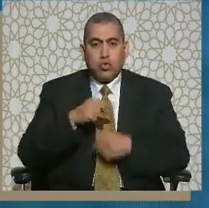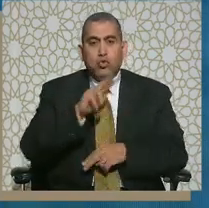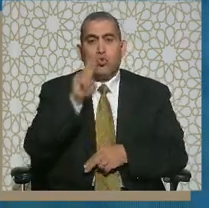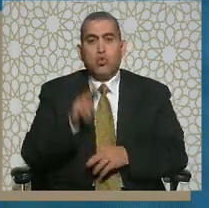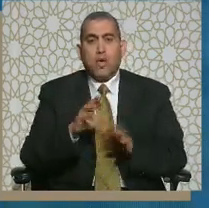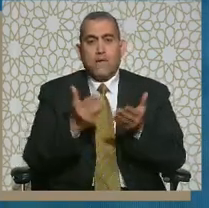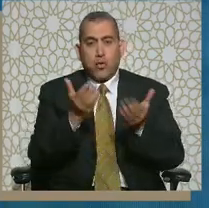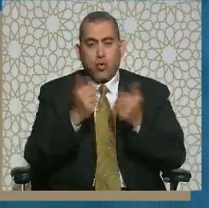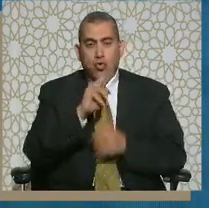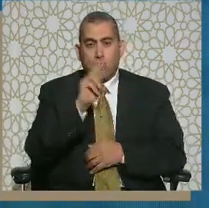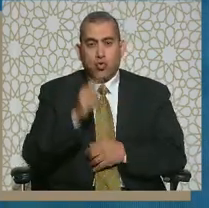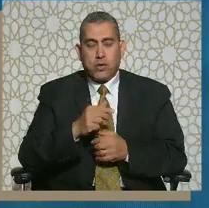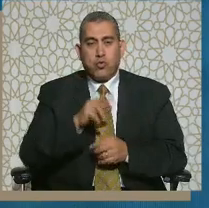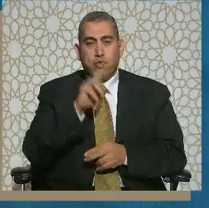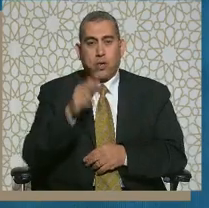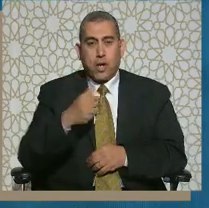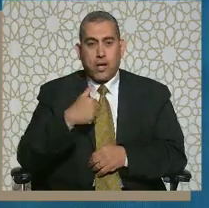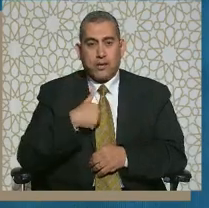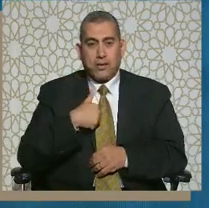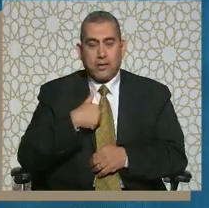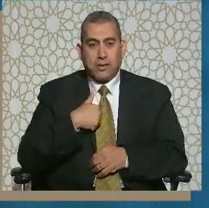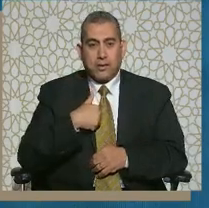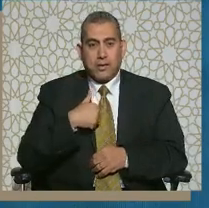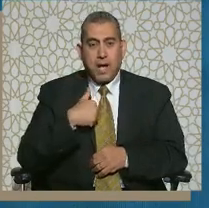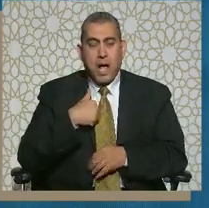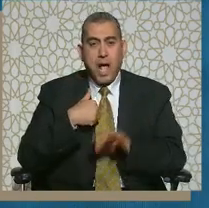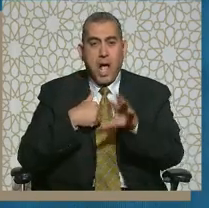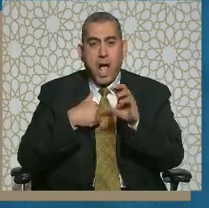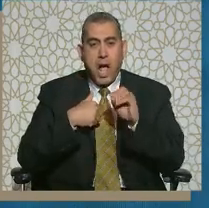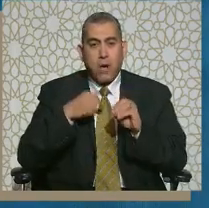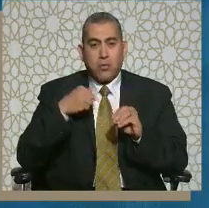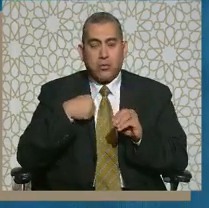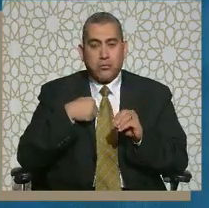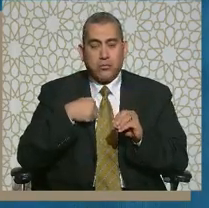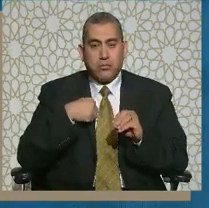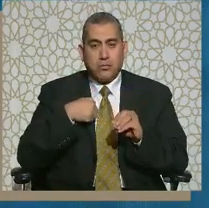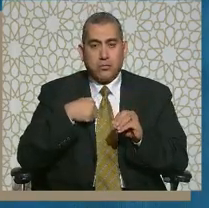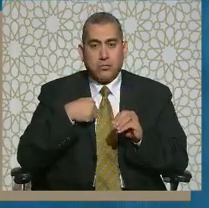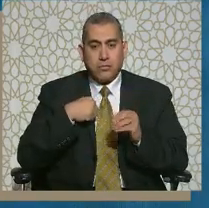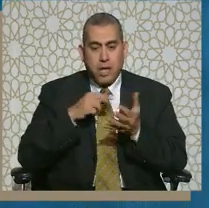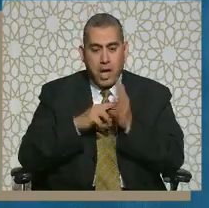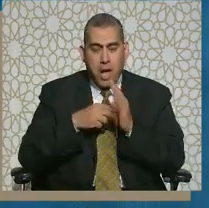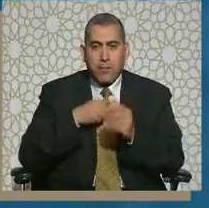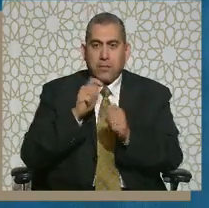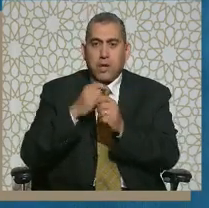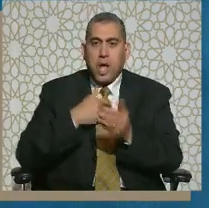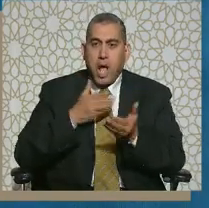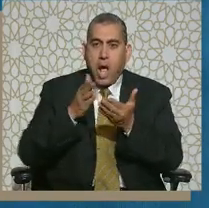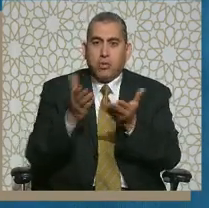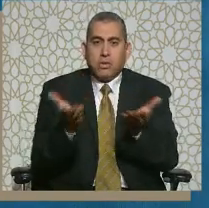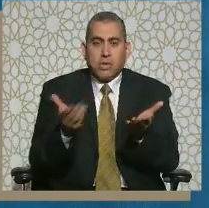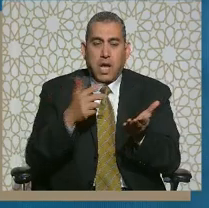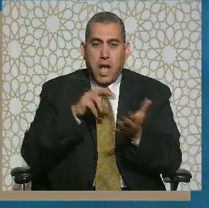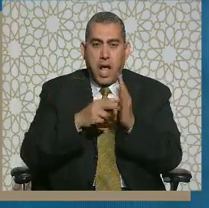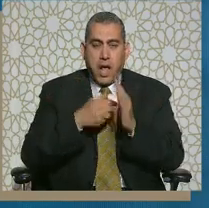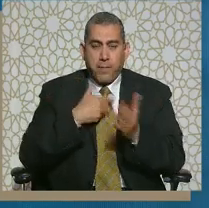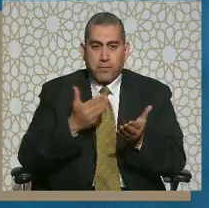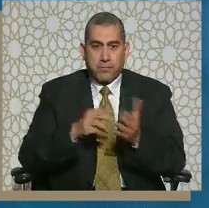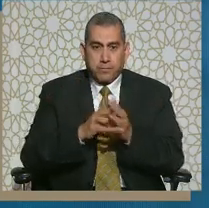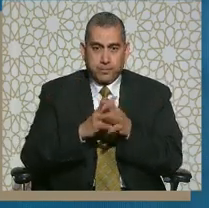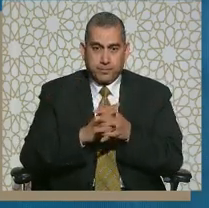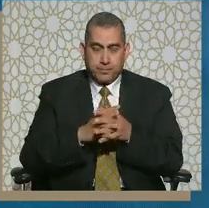بقى السؤال انا عاوز يعني اتصرف الموضوع ده ازاي اجاوب حضرتك يا استاذ عبد